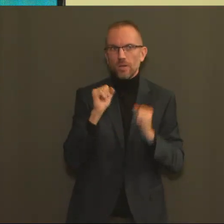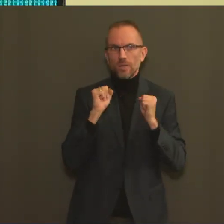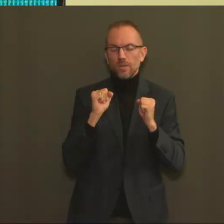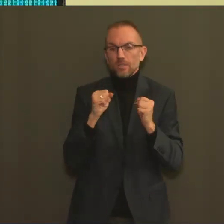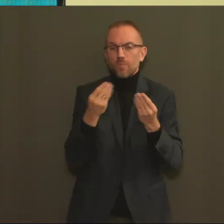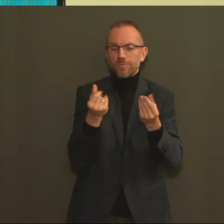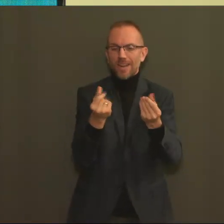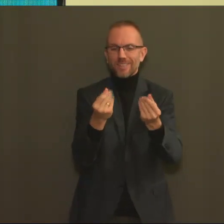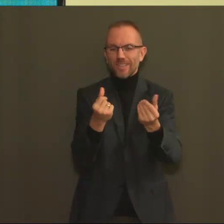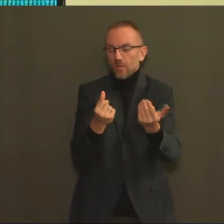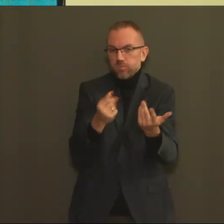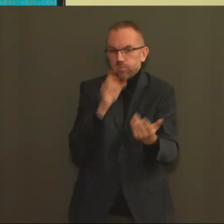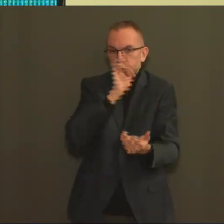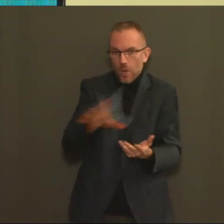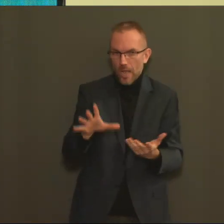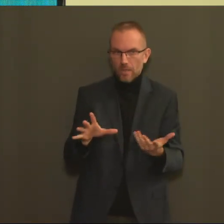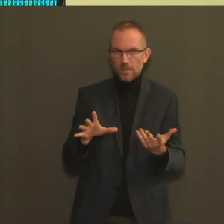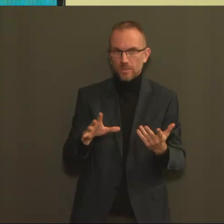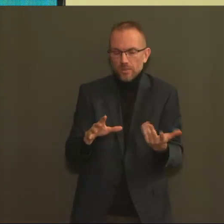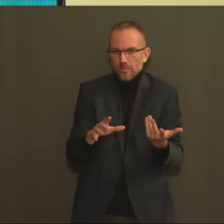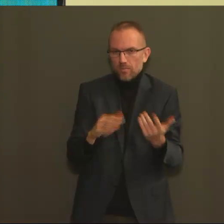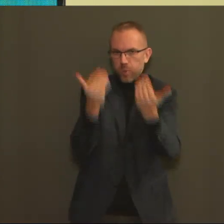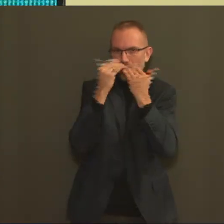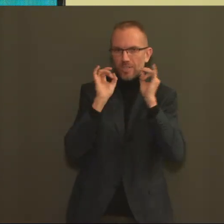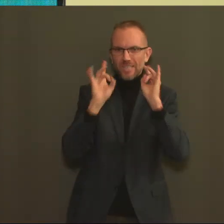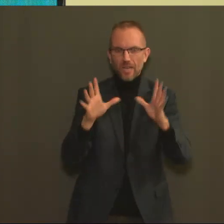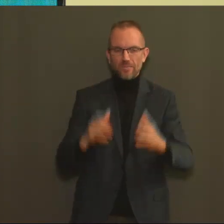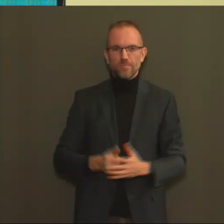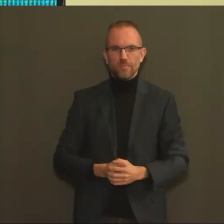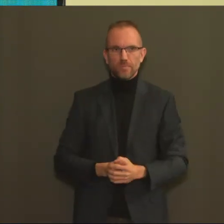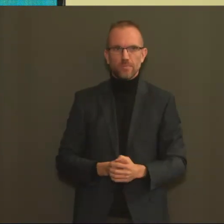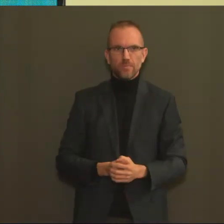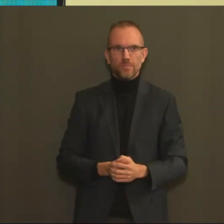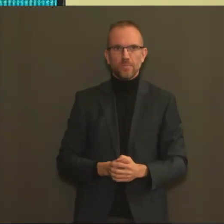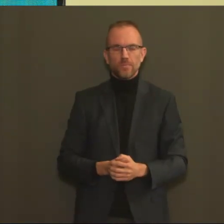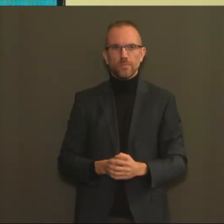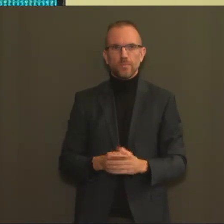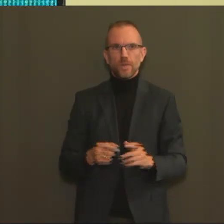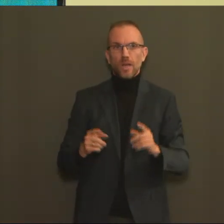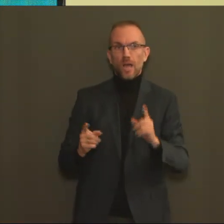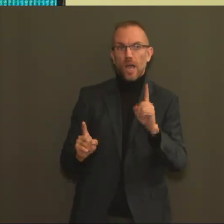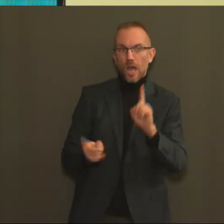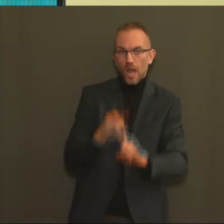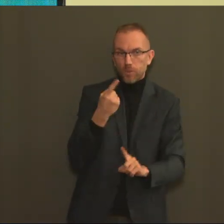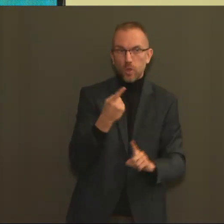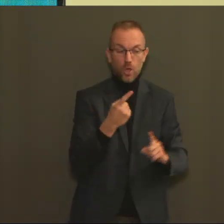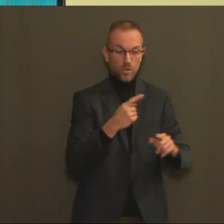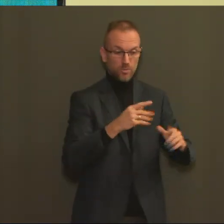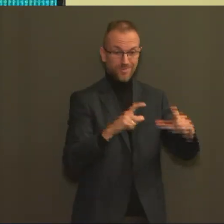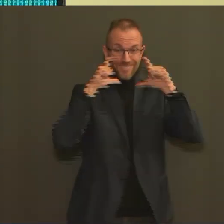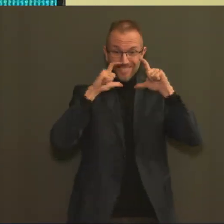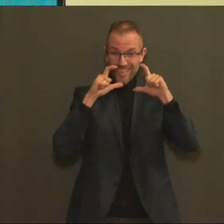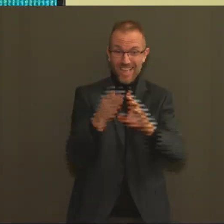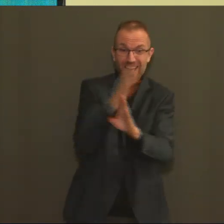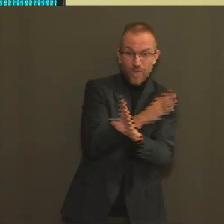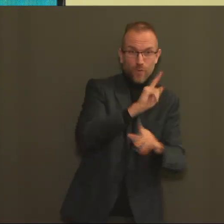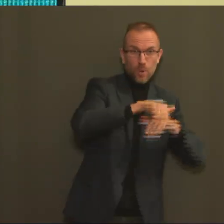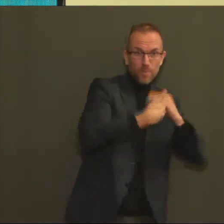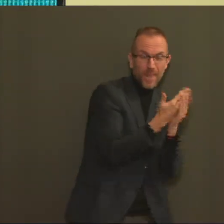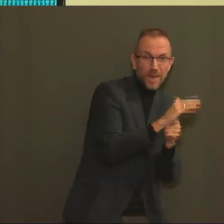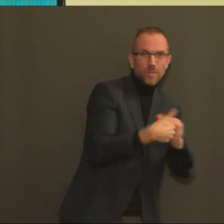er iets voor dolk zullen vinden me you see a voor de man die prijs van masker toe dissels kon net die ene uurtje bureau pisani pc gewoon